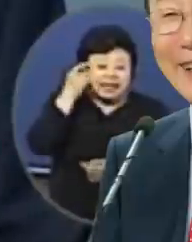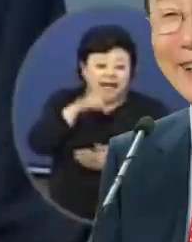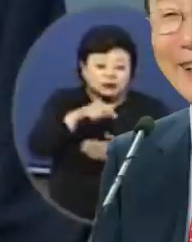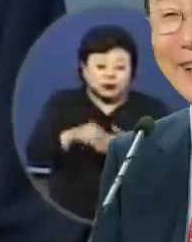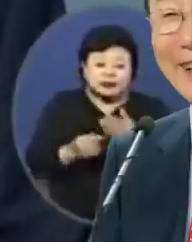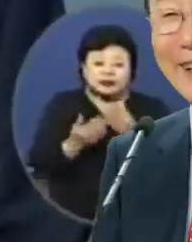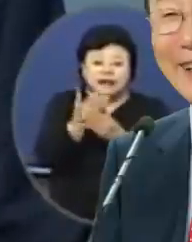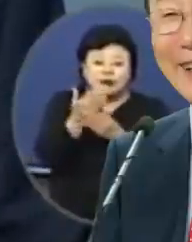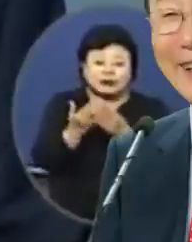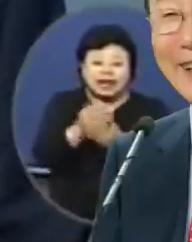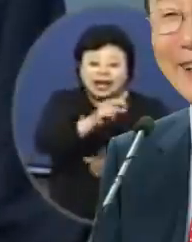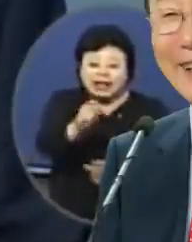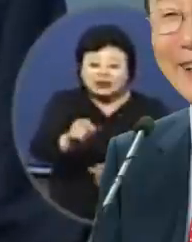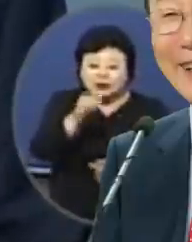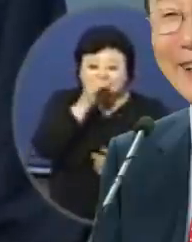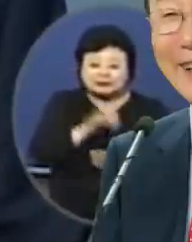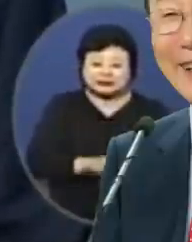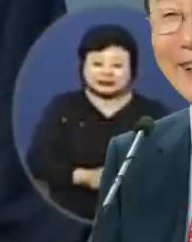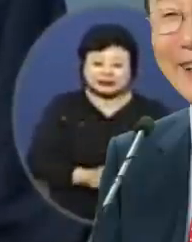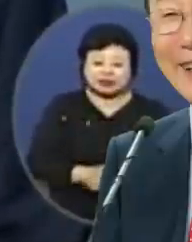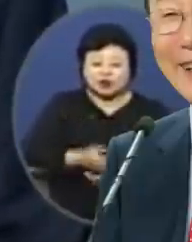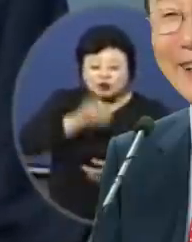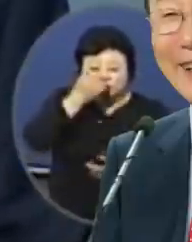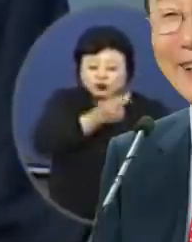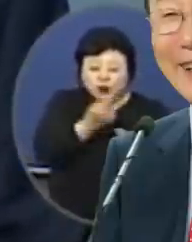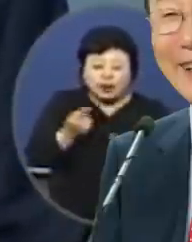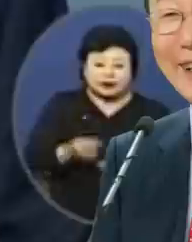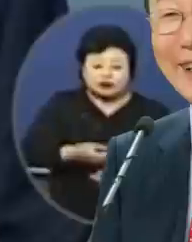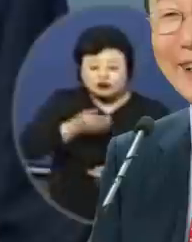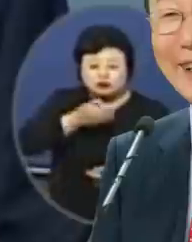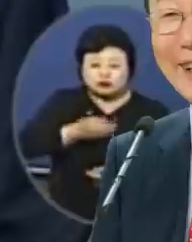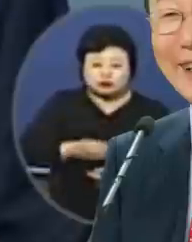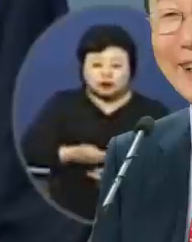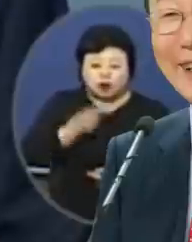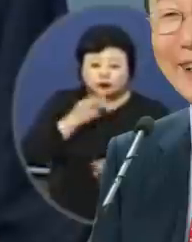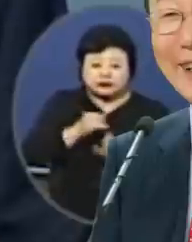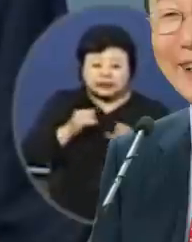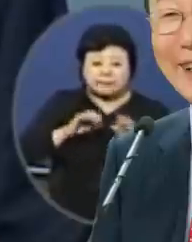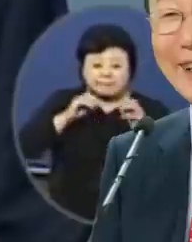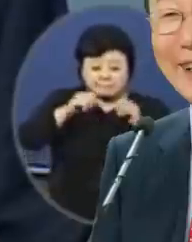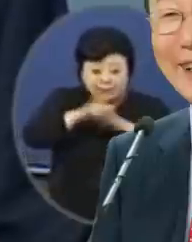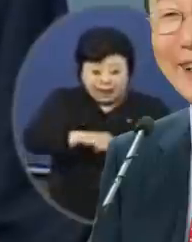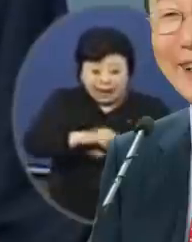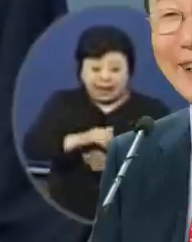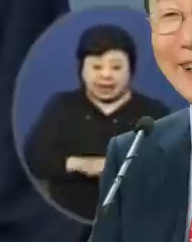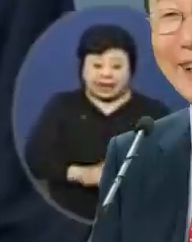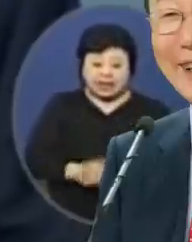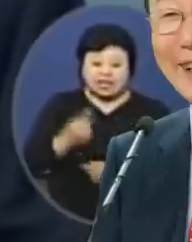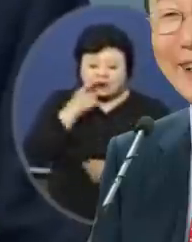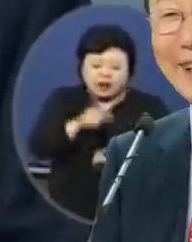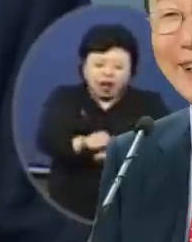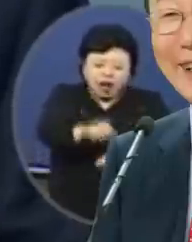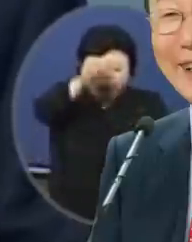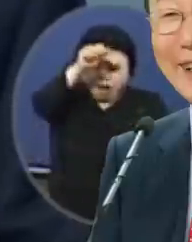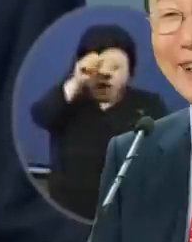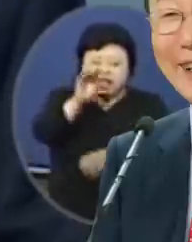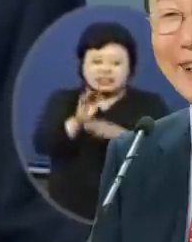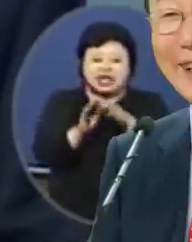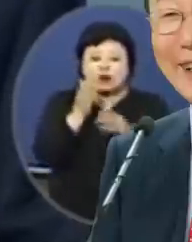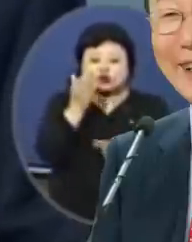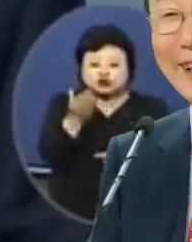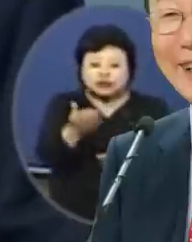속에서 나온다고 성경은 말하고 있는 것입니다. 꿈도 그렇습니다. 꿈이 없는 백성은 망한다. 내 입을 넓게 열라, 내가